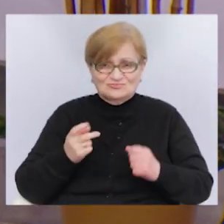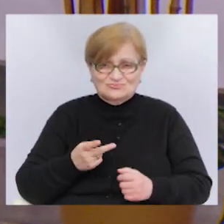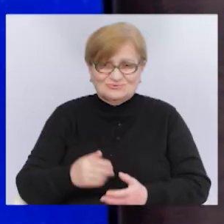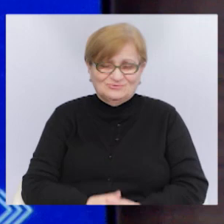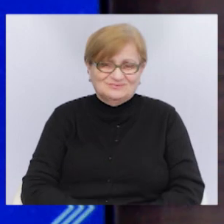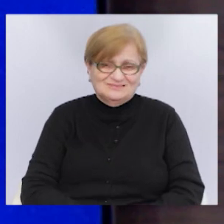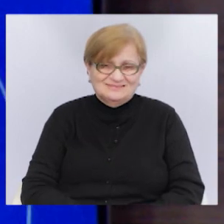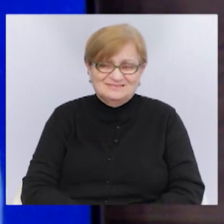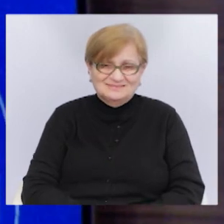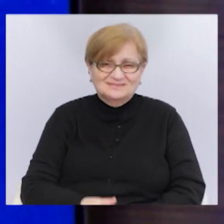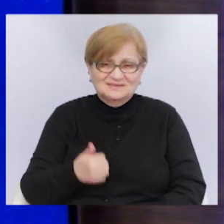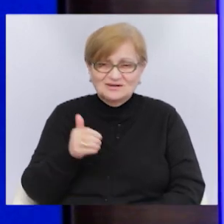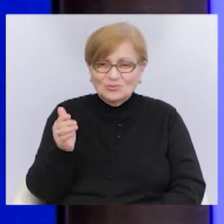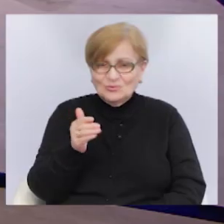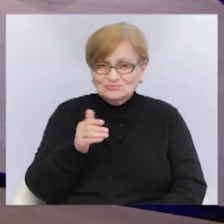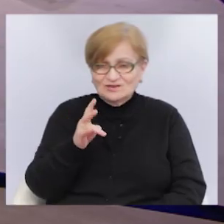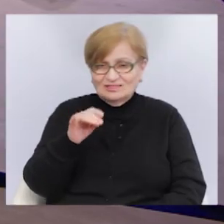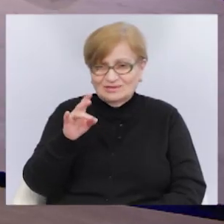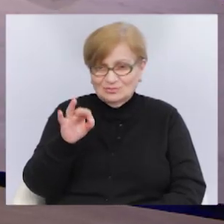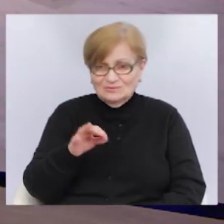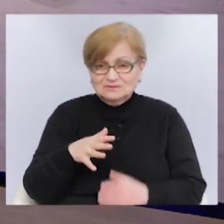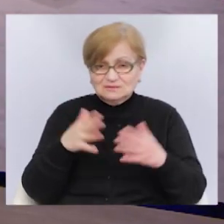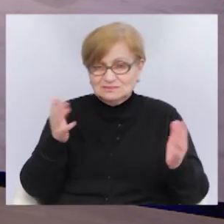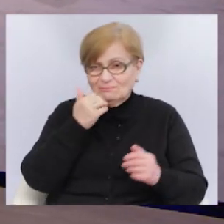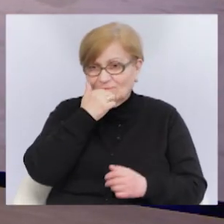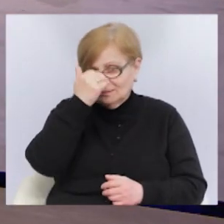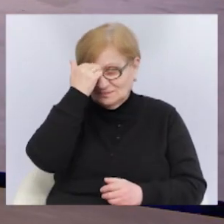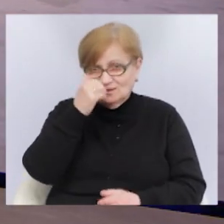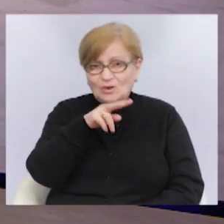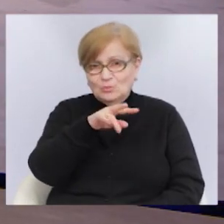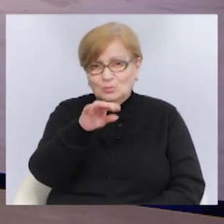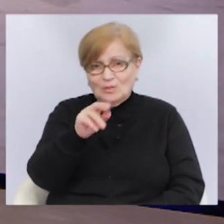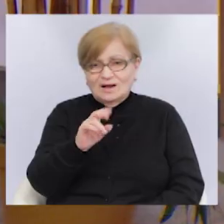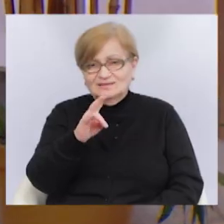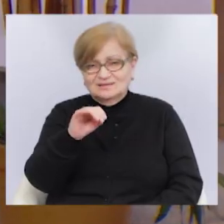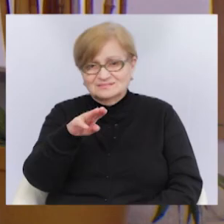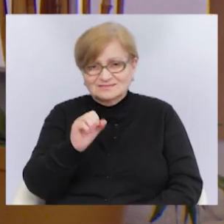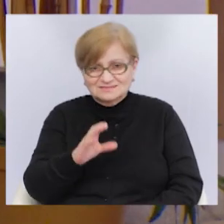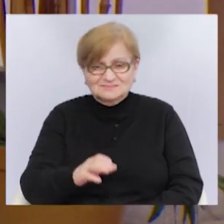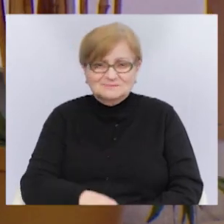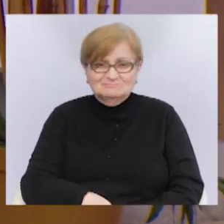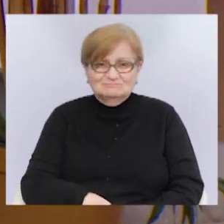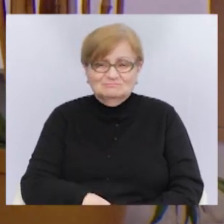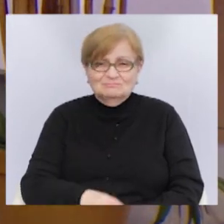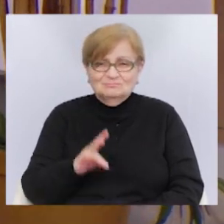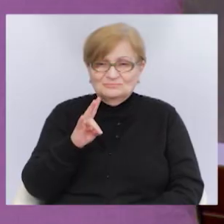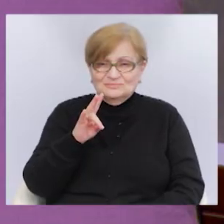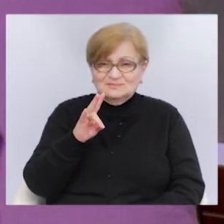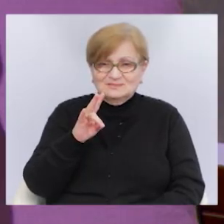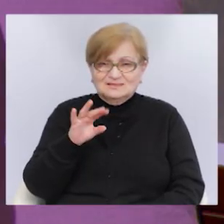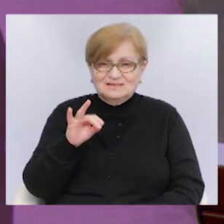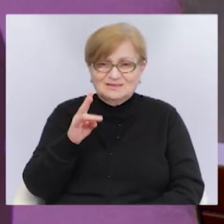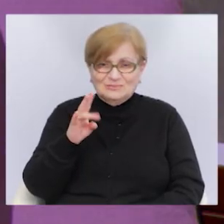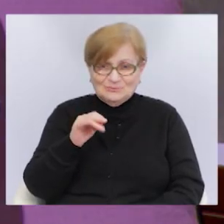აა ბაჭა. ოჩა ნინოს ძალიან დიდი მადლობა ლუკა და ნიტასაც. კიდე. და ნინო, აი, მე მგონი